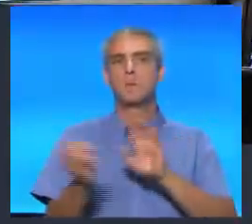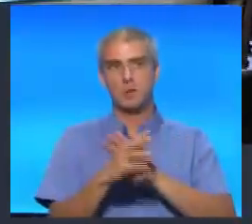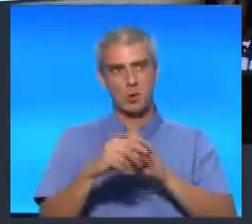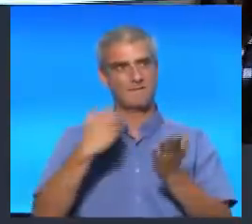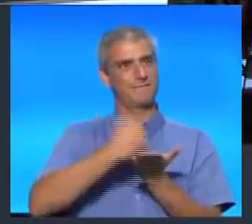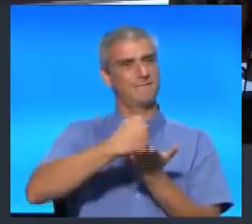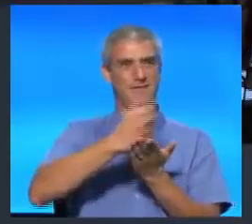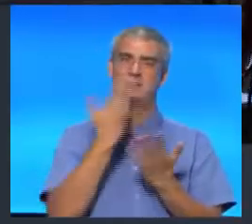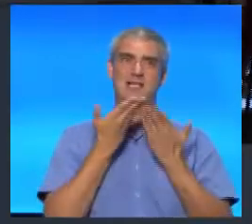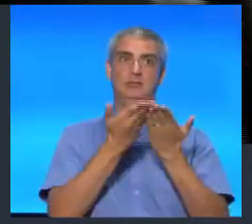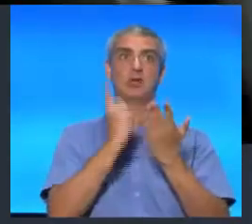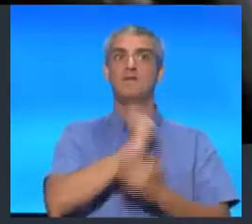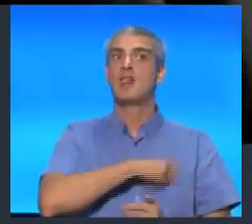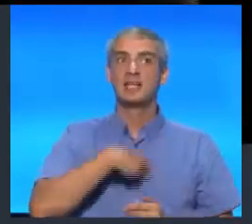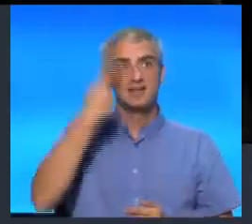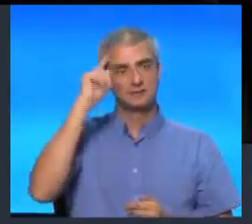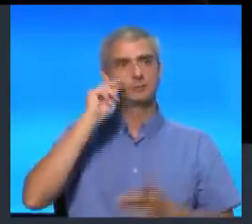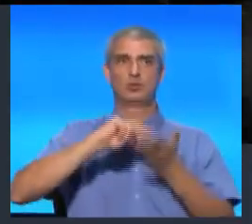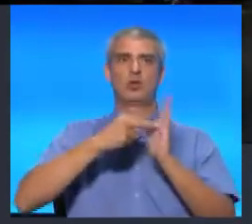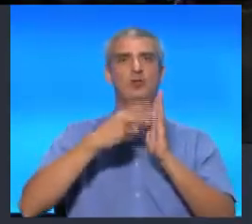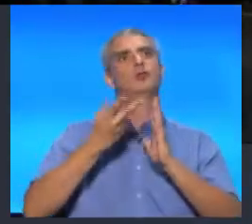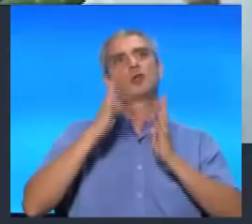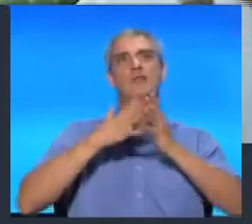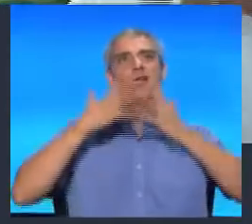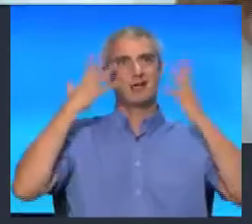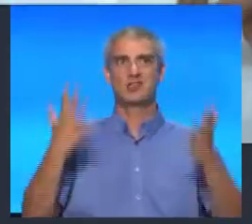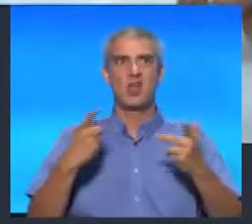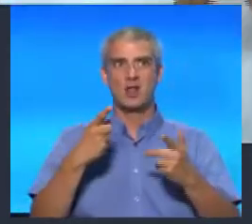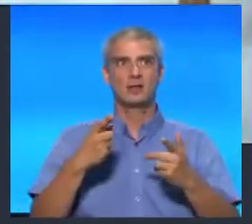לו מאוד, אבל לעירייה וליזמים יש תוכניות גדולות הרבה יותר.